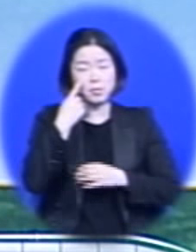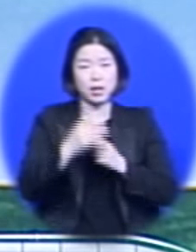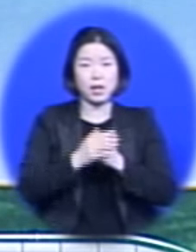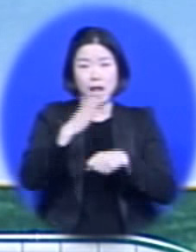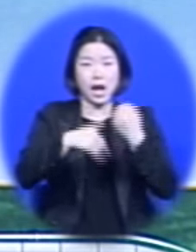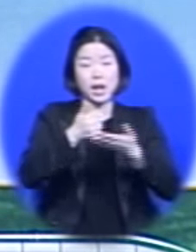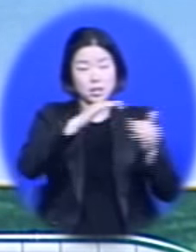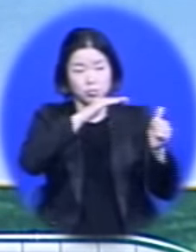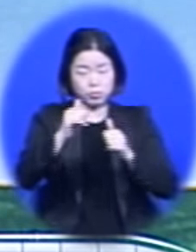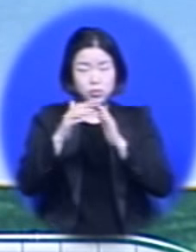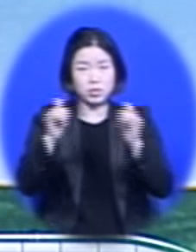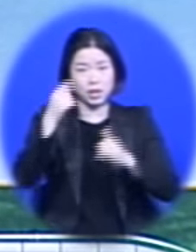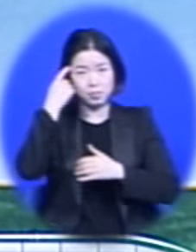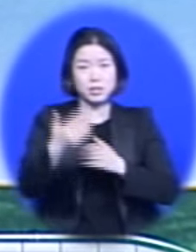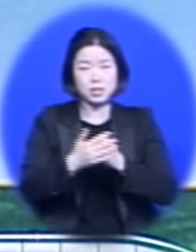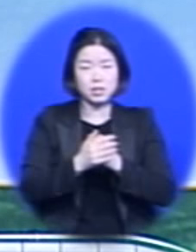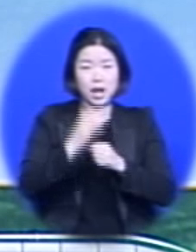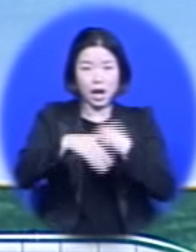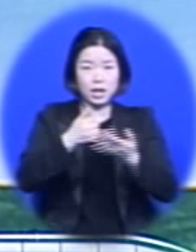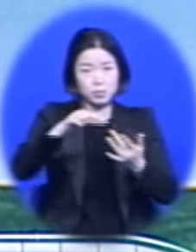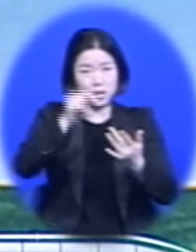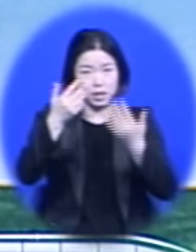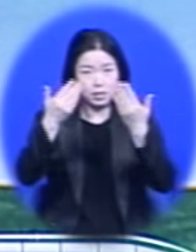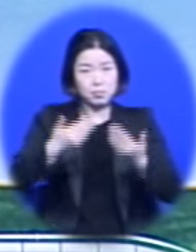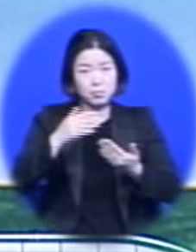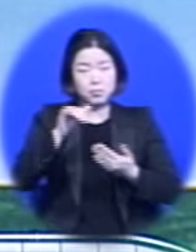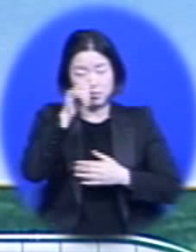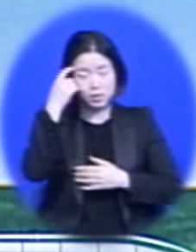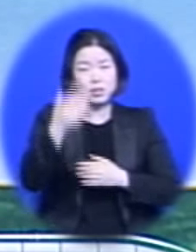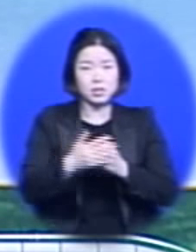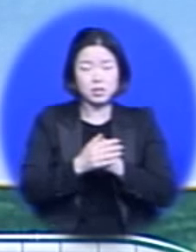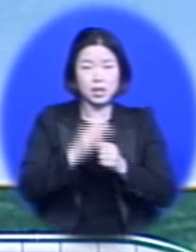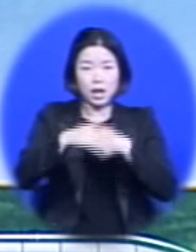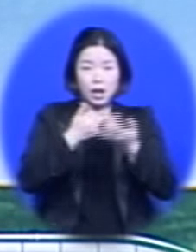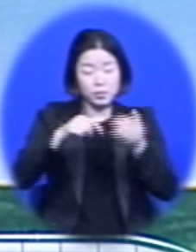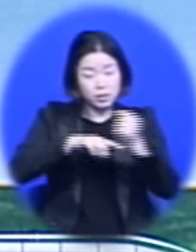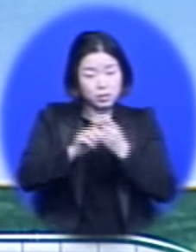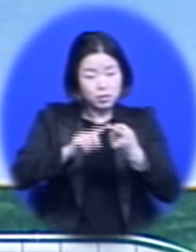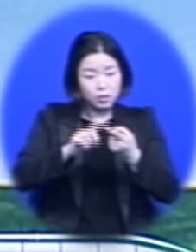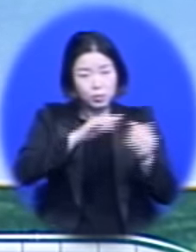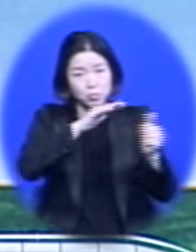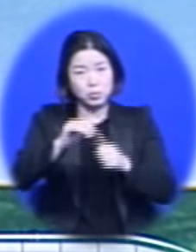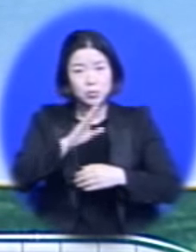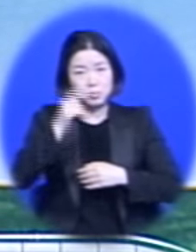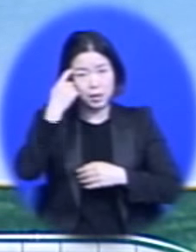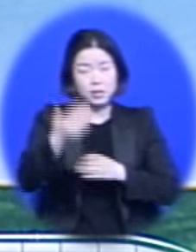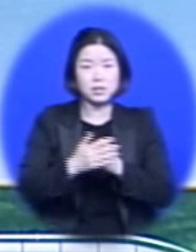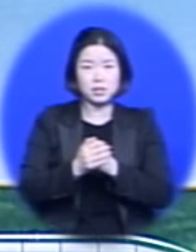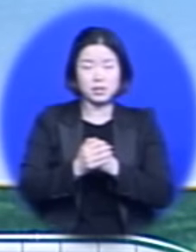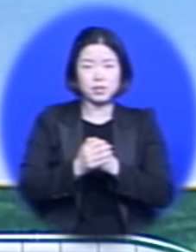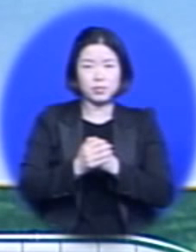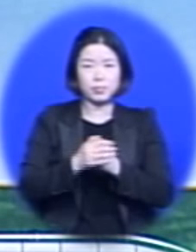부르신 사람인지 하나님이 택한 사람인지 하나님의 뜻대로 정말 부름을 받았는지 하나님을